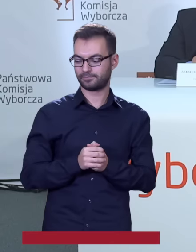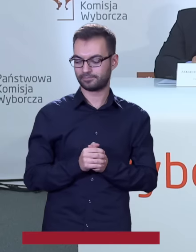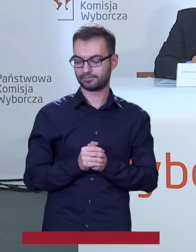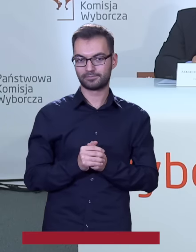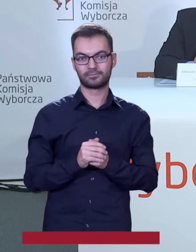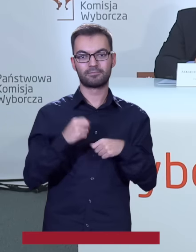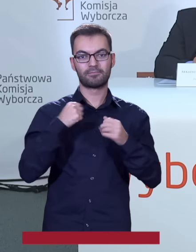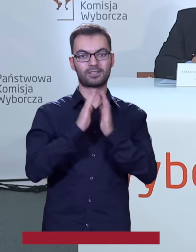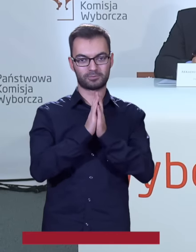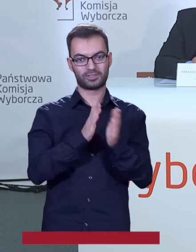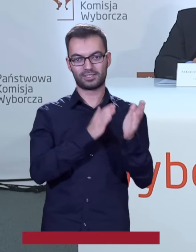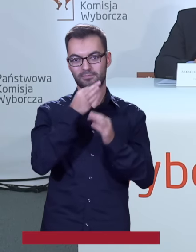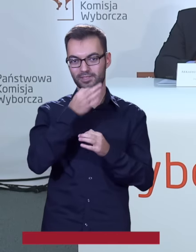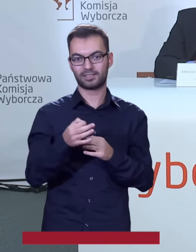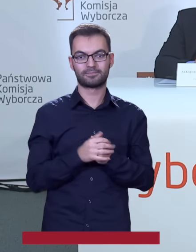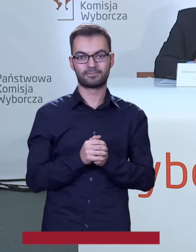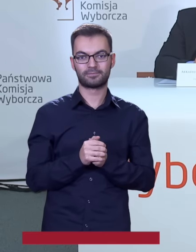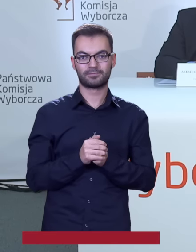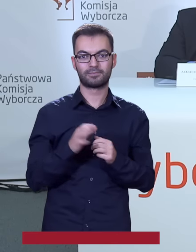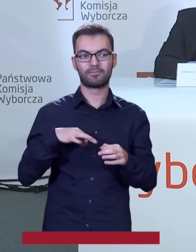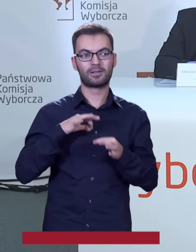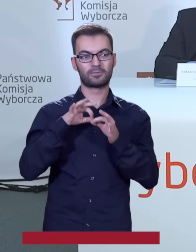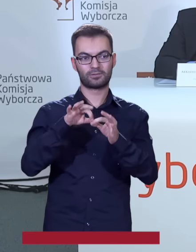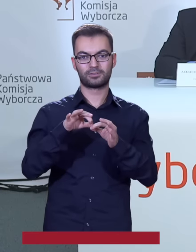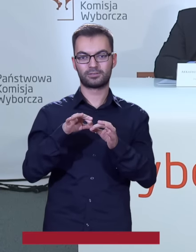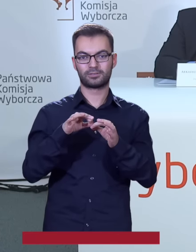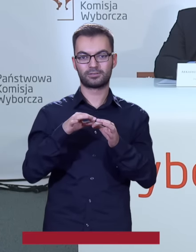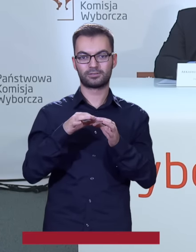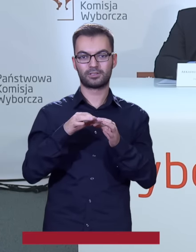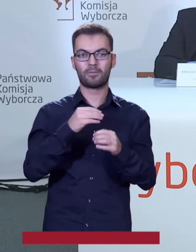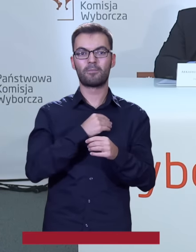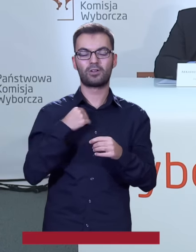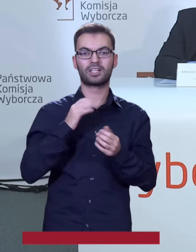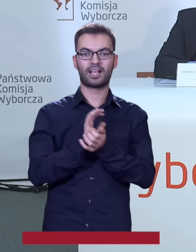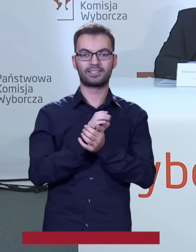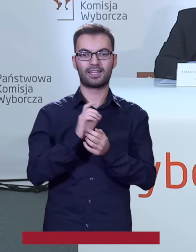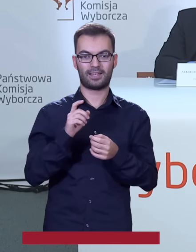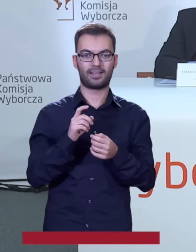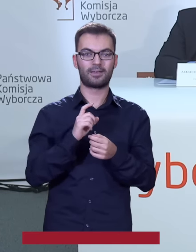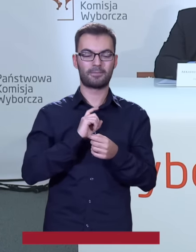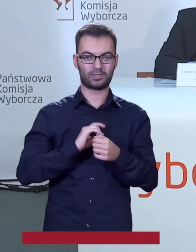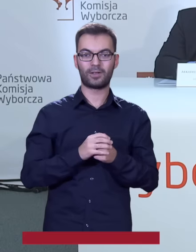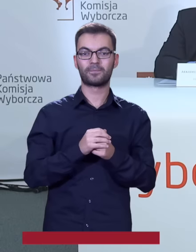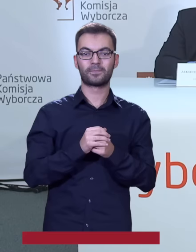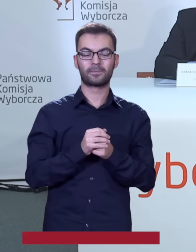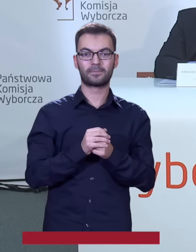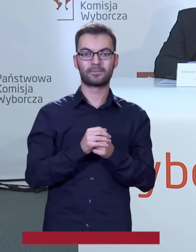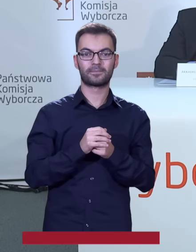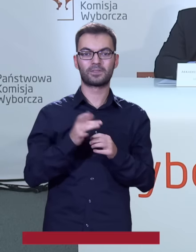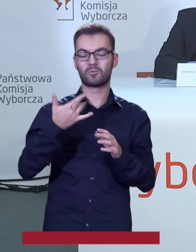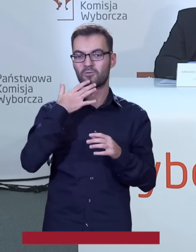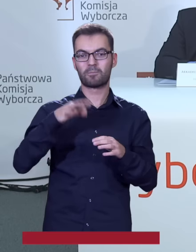Bardzo proszę, kolejne pytanie, jeżeli... Panie przewodniczący, Olek Ówczewski, Polska Agencja Prasowa. Chciałem zapytać, czy w związku z tym, co powiedział pan